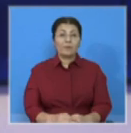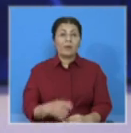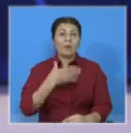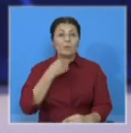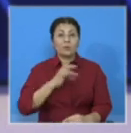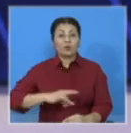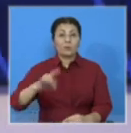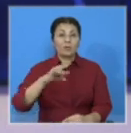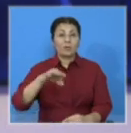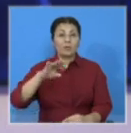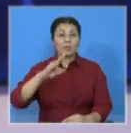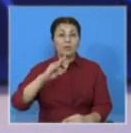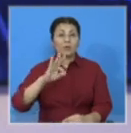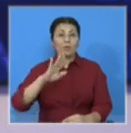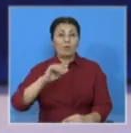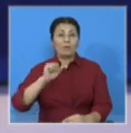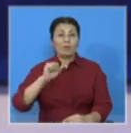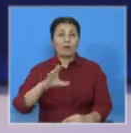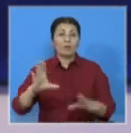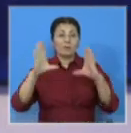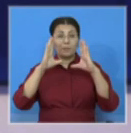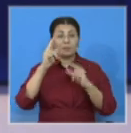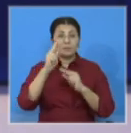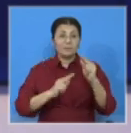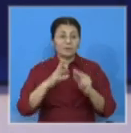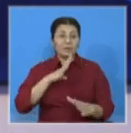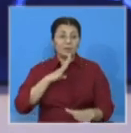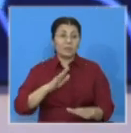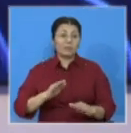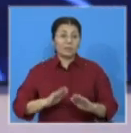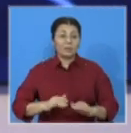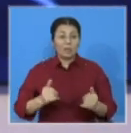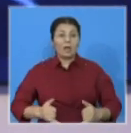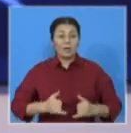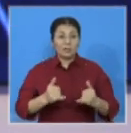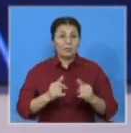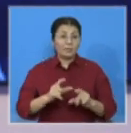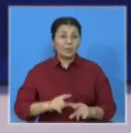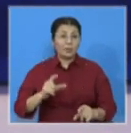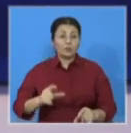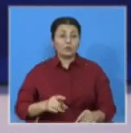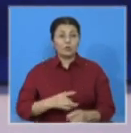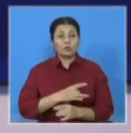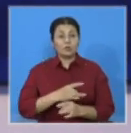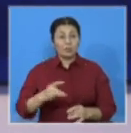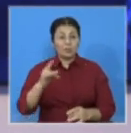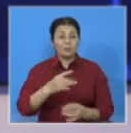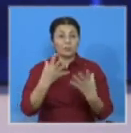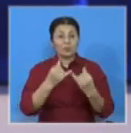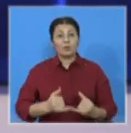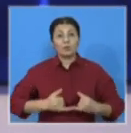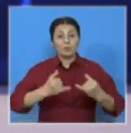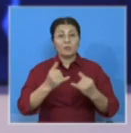Мөртөк ауданының Родниковка ауылында мешіт бой көтерді. Жергілікті жамағат үшін мешіттің ашылуы республика күніне орайластырылды. Айта